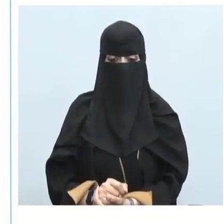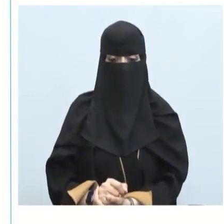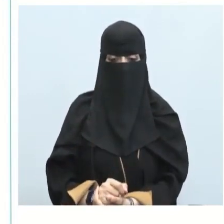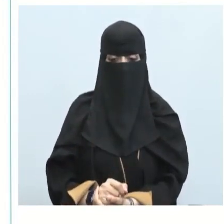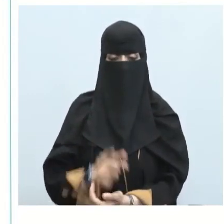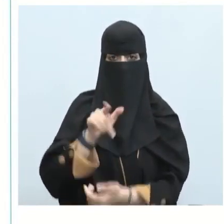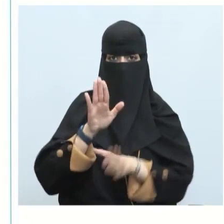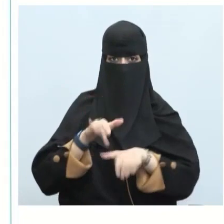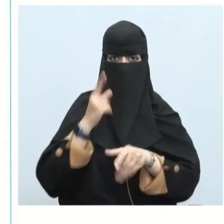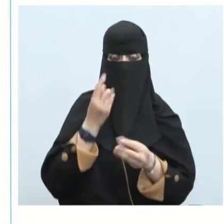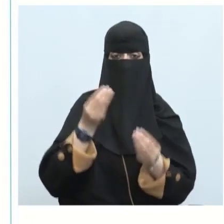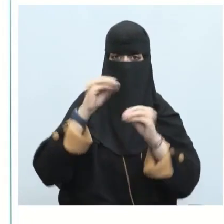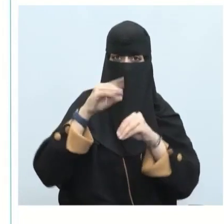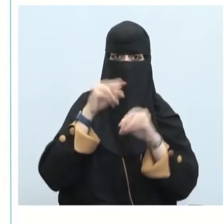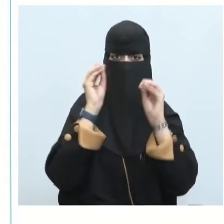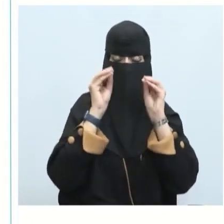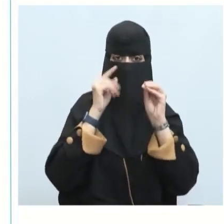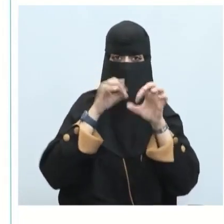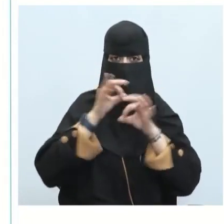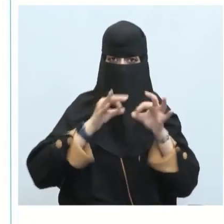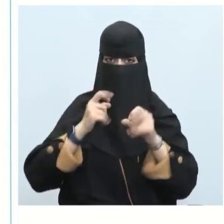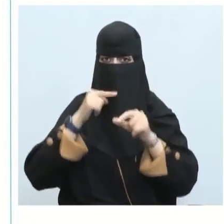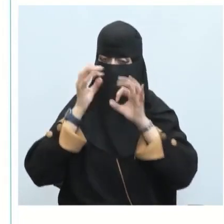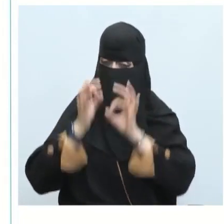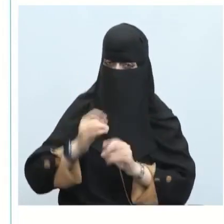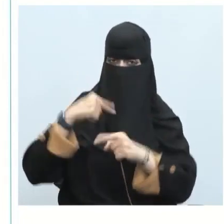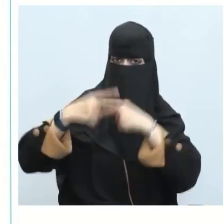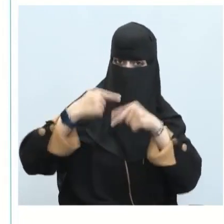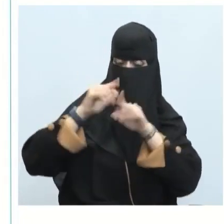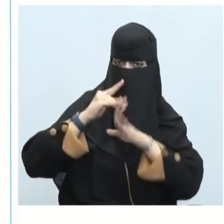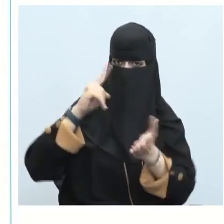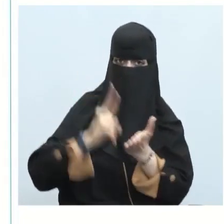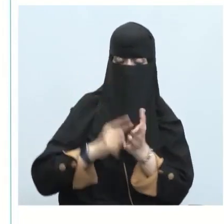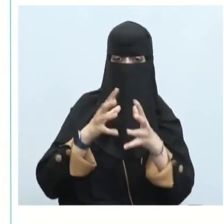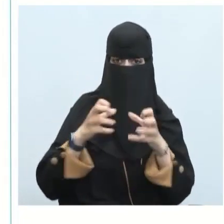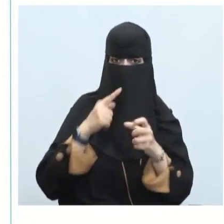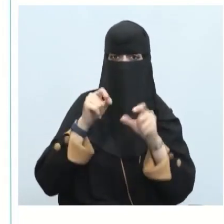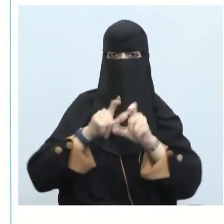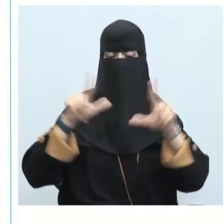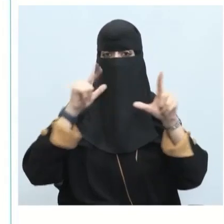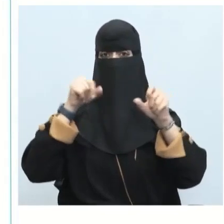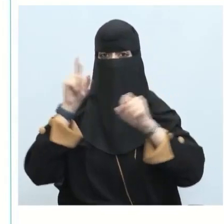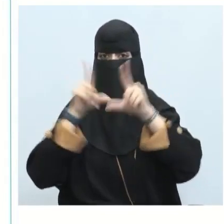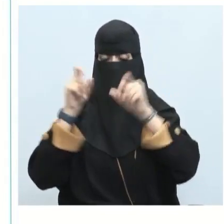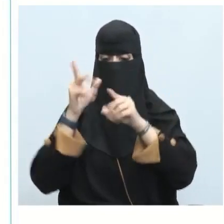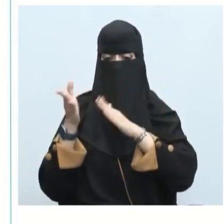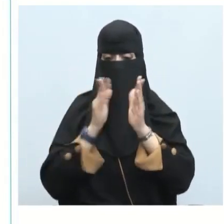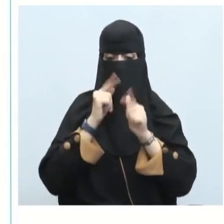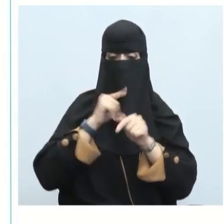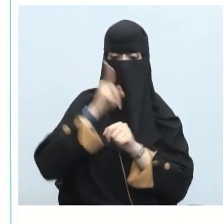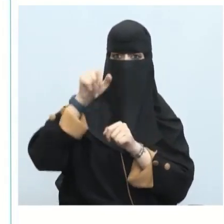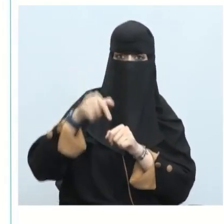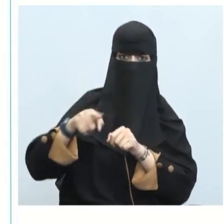وخدماتها ايضا من النصائح تاكد دائما من تحليلات الموقع الكتروني